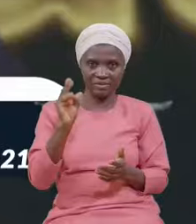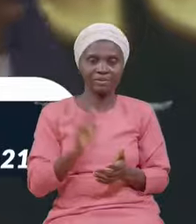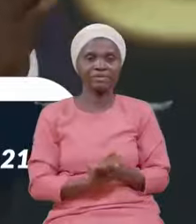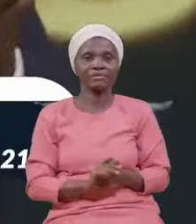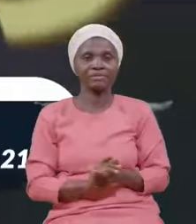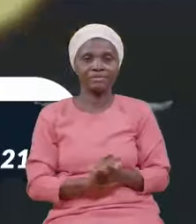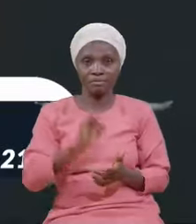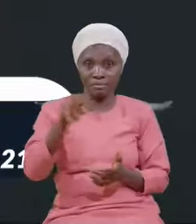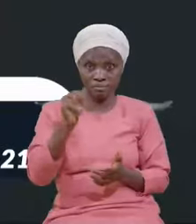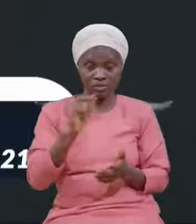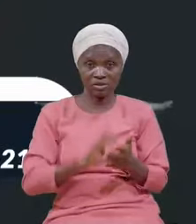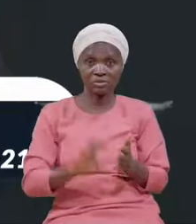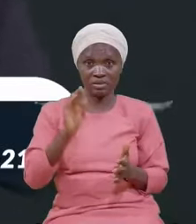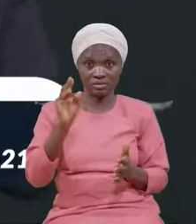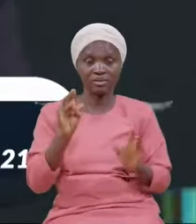Jean 17.